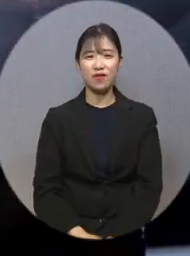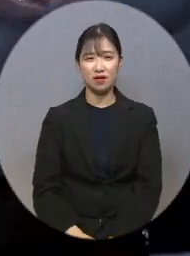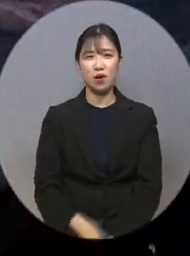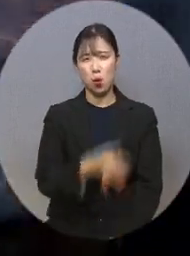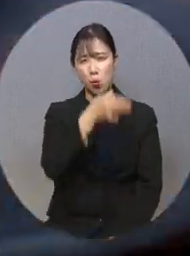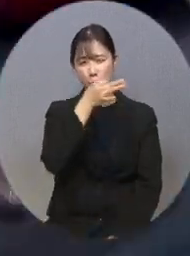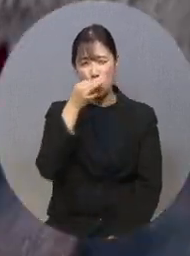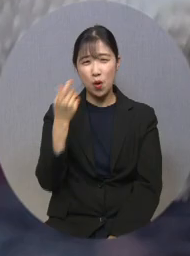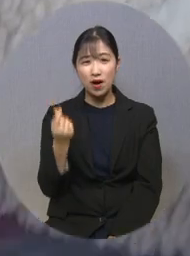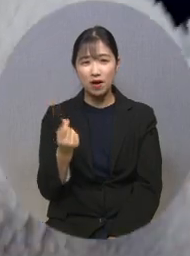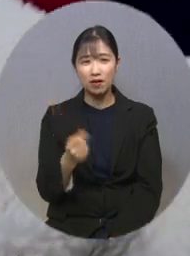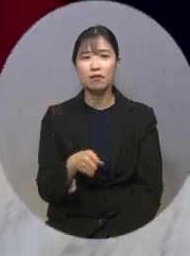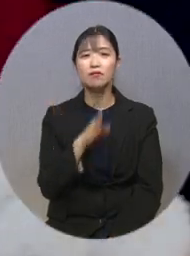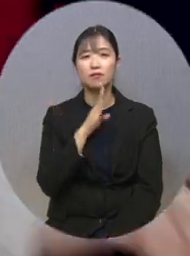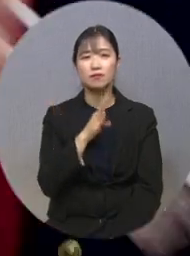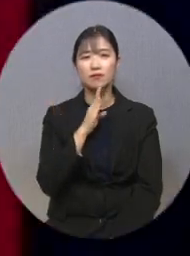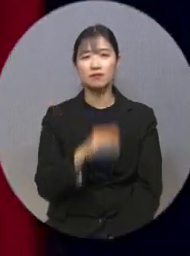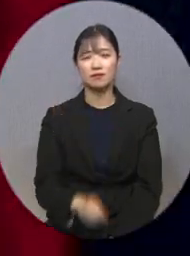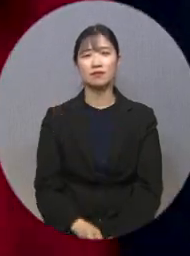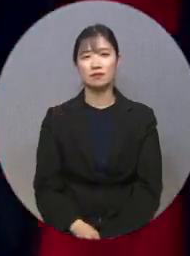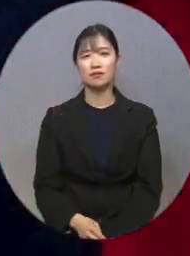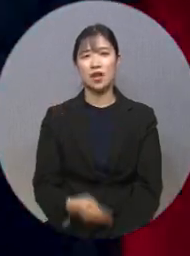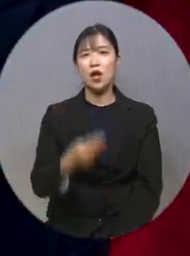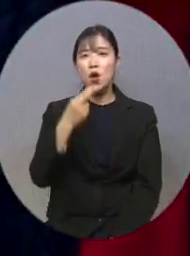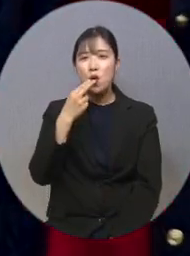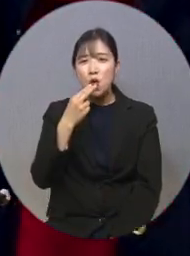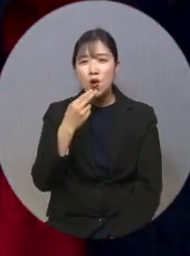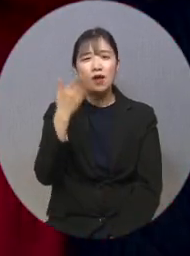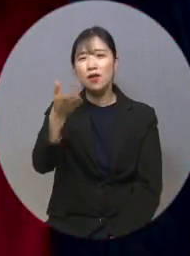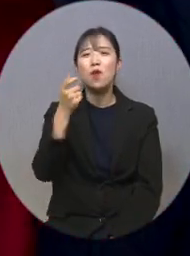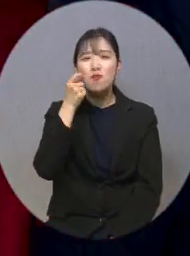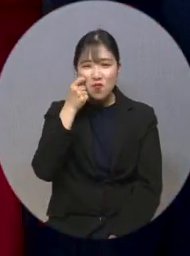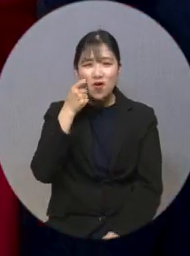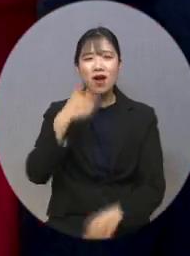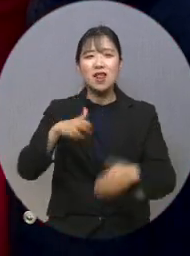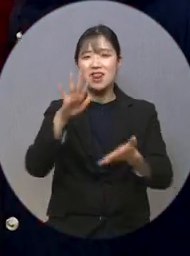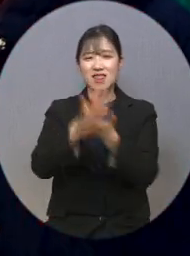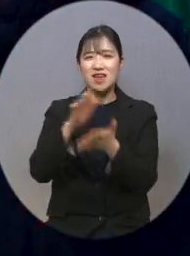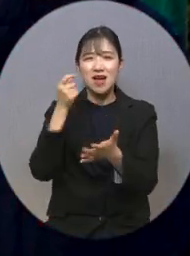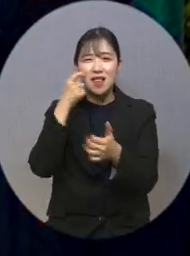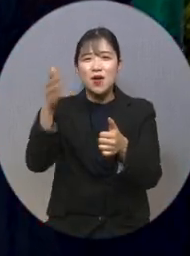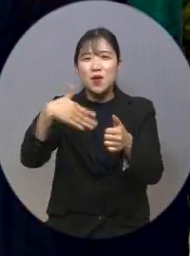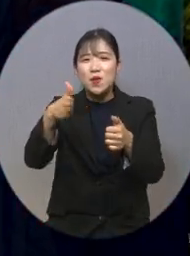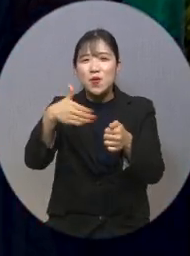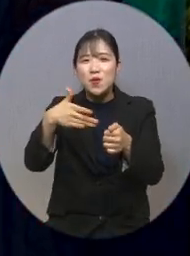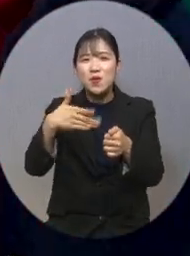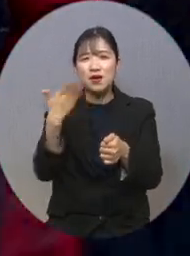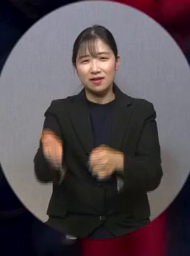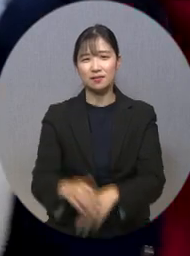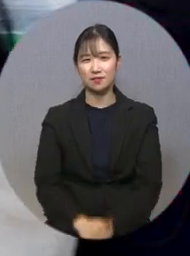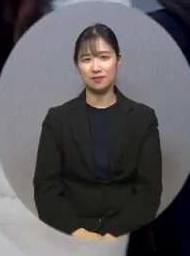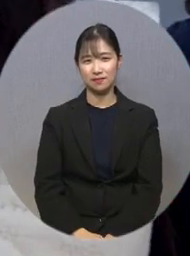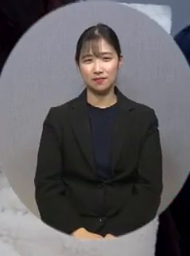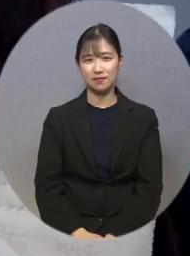찍어서! 불어서 드리고 싶지만 그렇게 안 되고 뜨거우니까 어떻게 전태 한다.